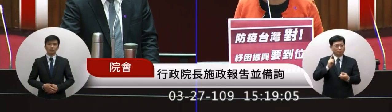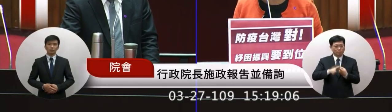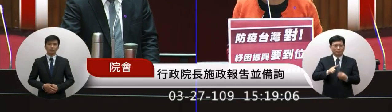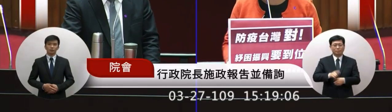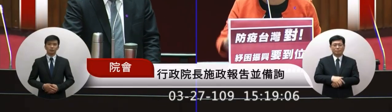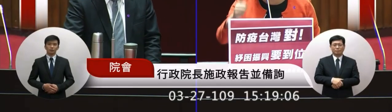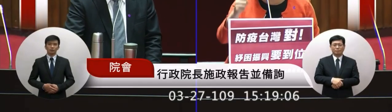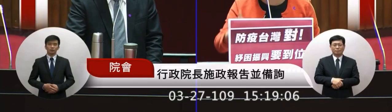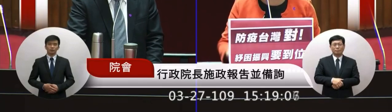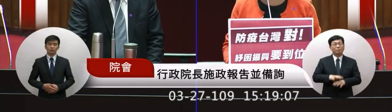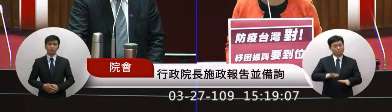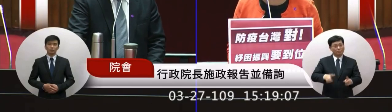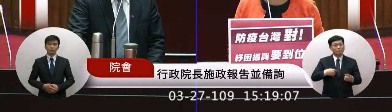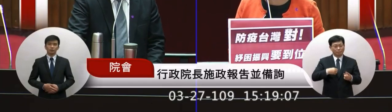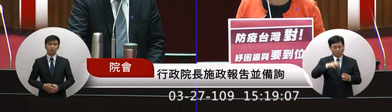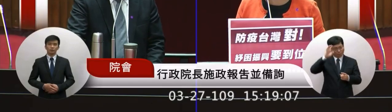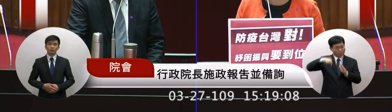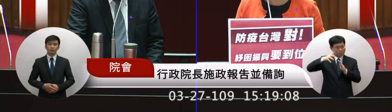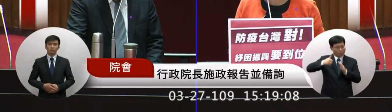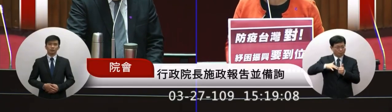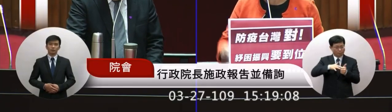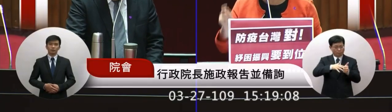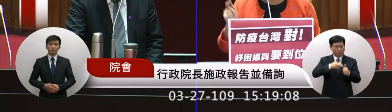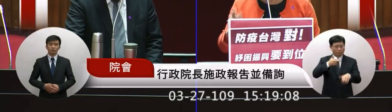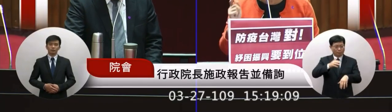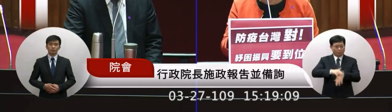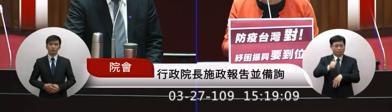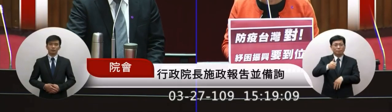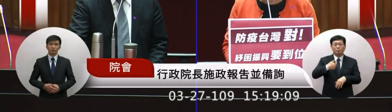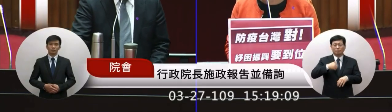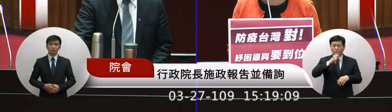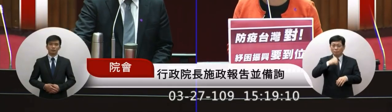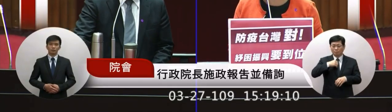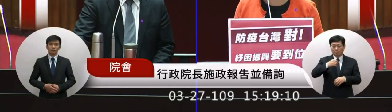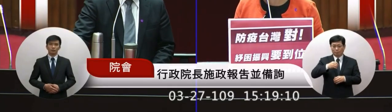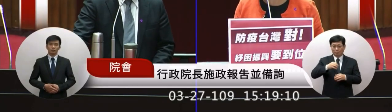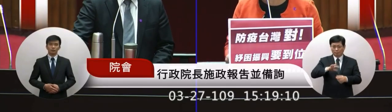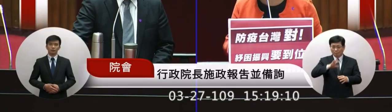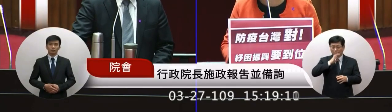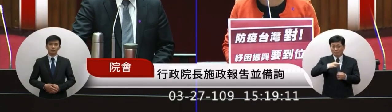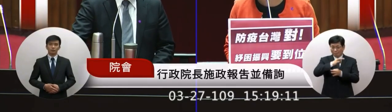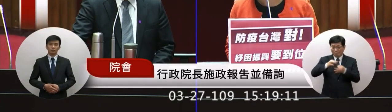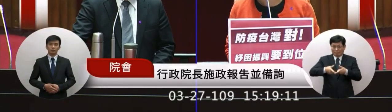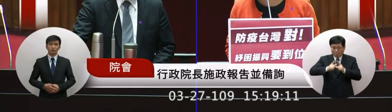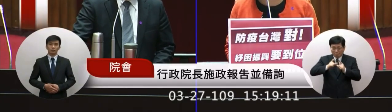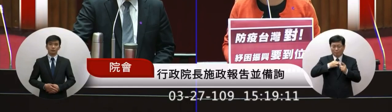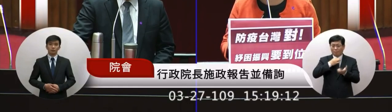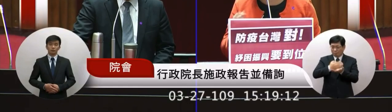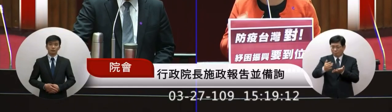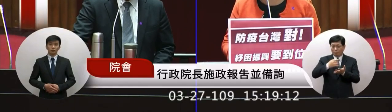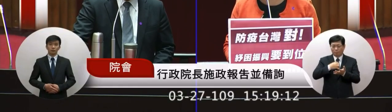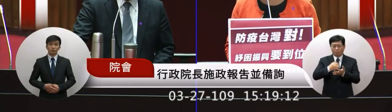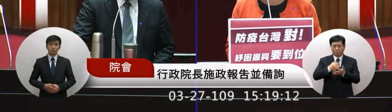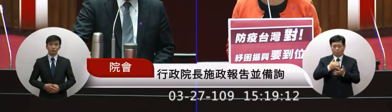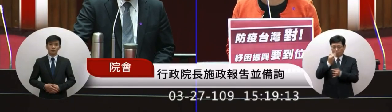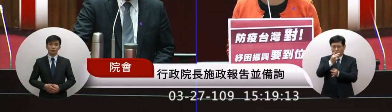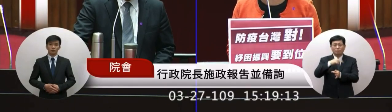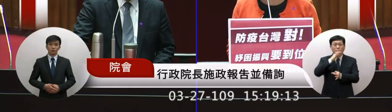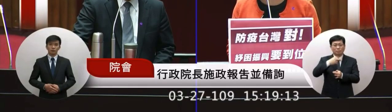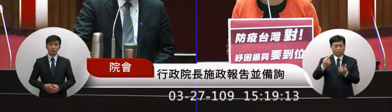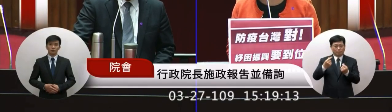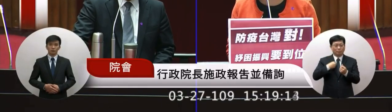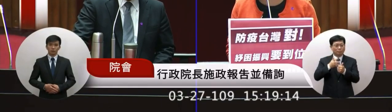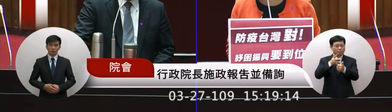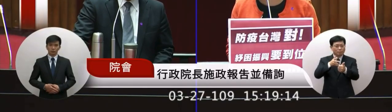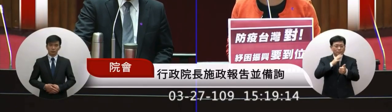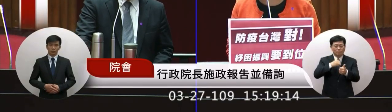对不对？所以就是我们苏院长领导有方，我们呢纾困振兴要到位，所以呢，等一下我也有纾困的部分要